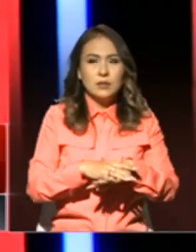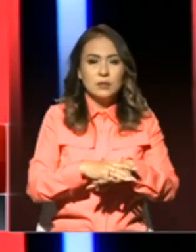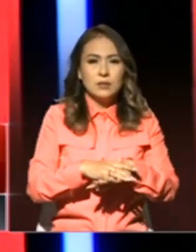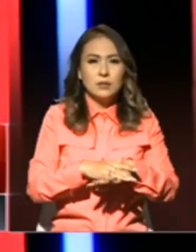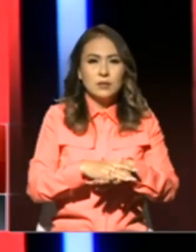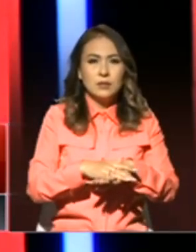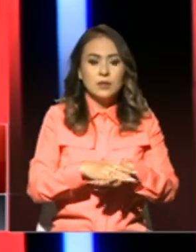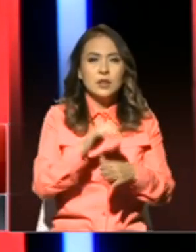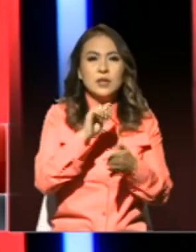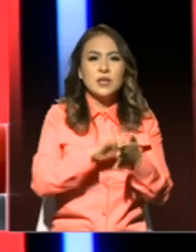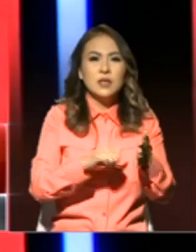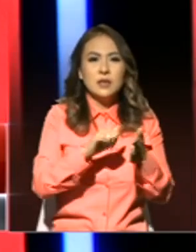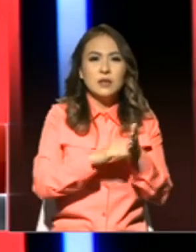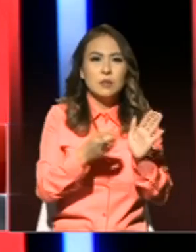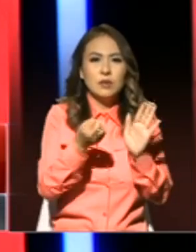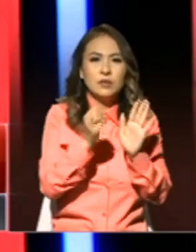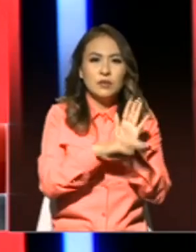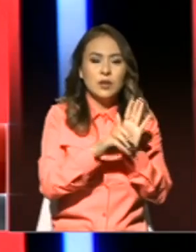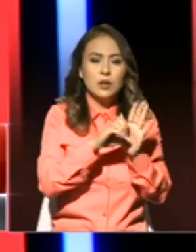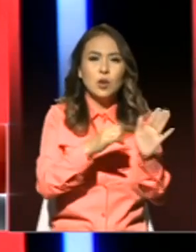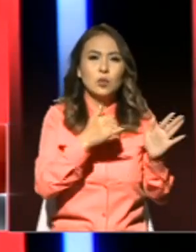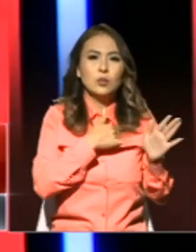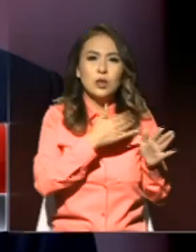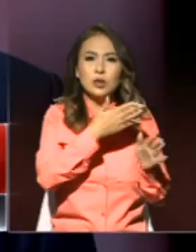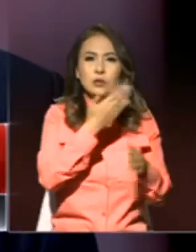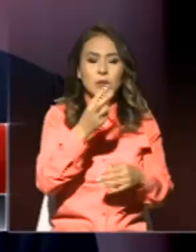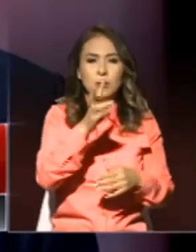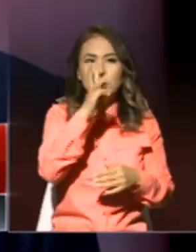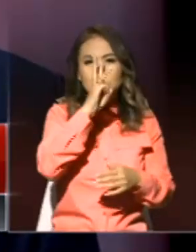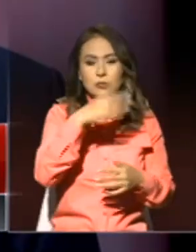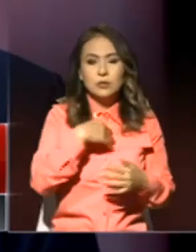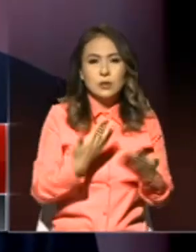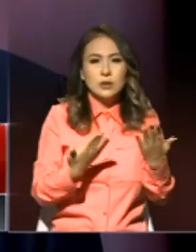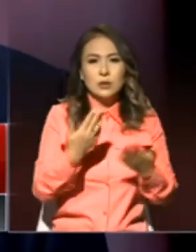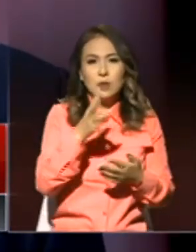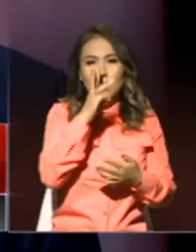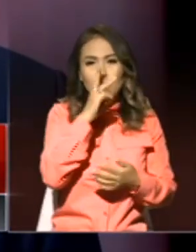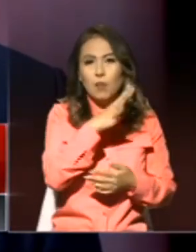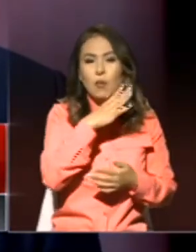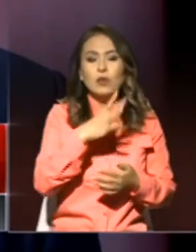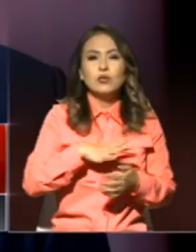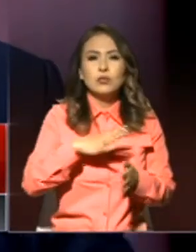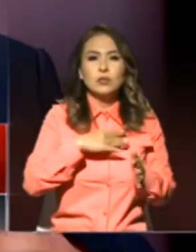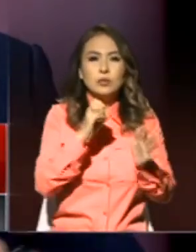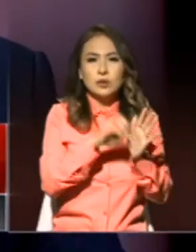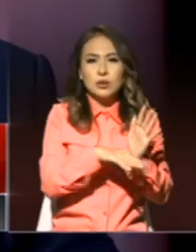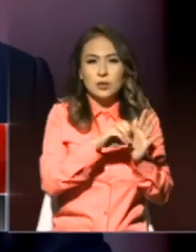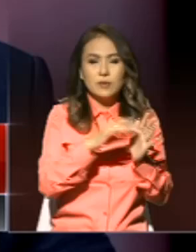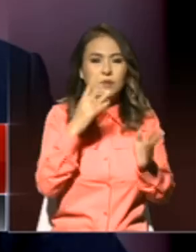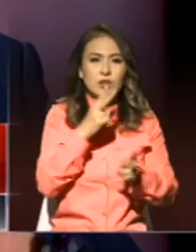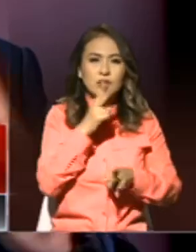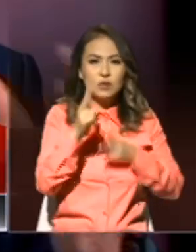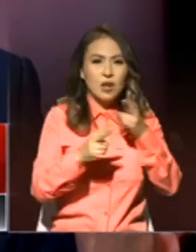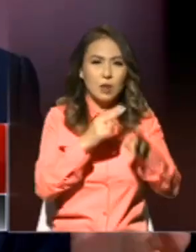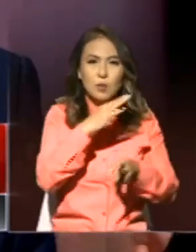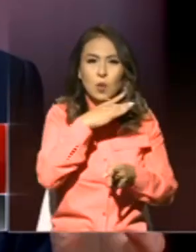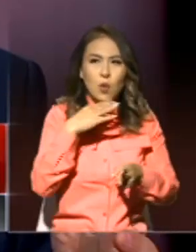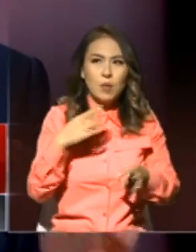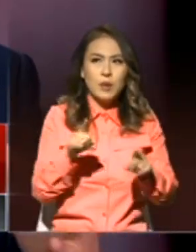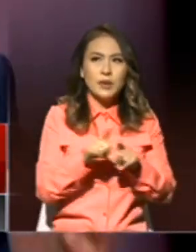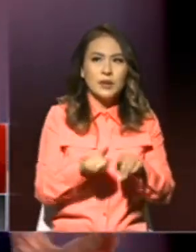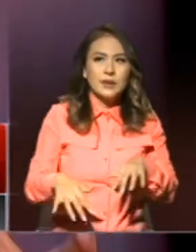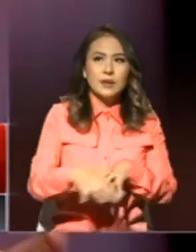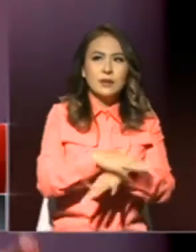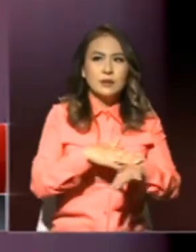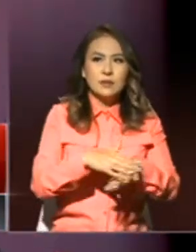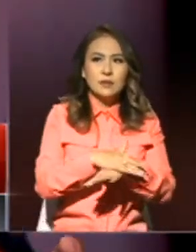Иә, себебі жинақтауға ақшам жоқ, менің айлығым жақсы болса неғылам жинақтап деген әңгіме көп қой енді. Оның барлығы ол жалпы ел деңгейіндегі